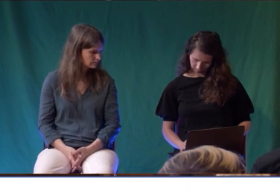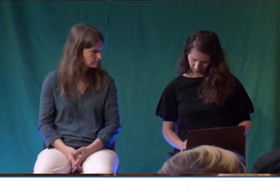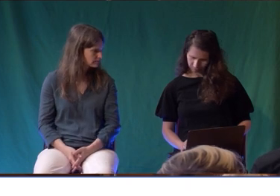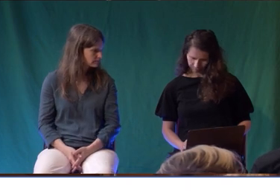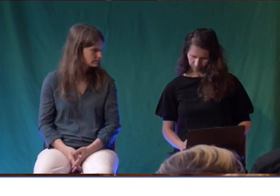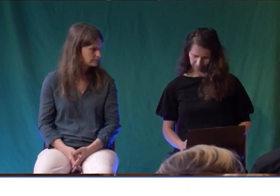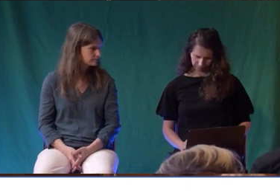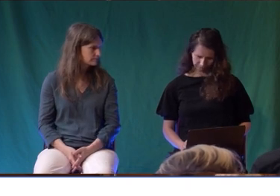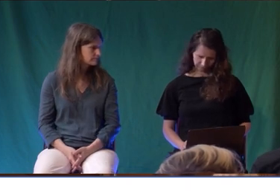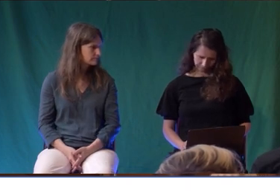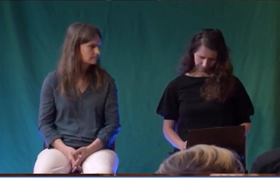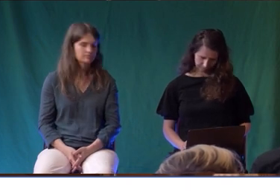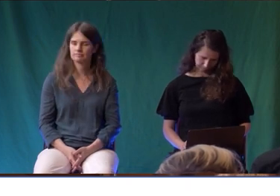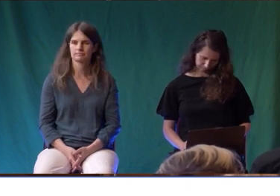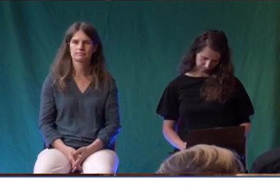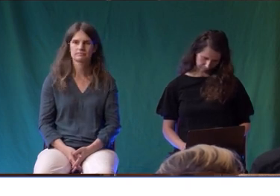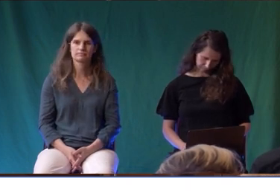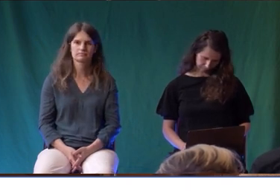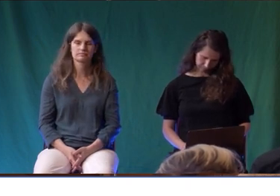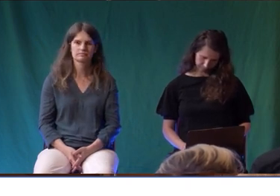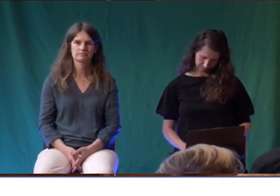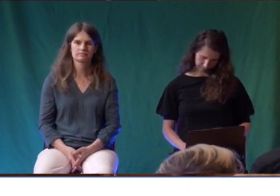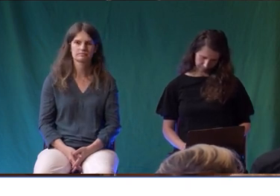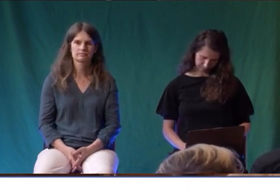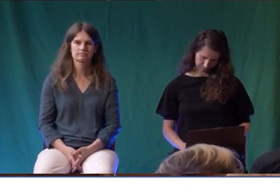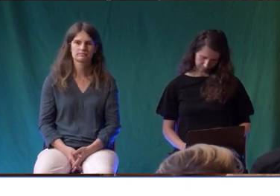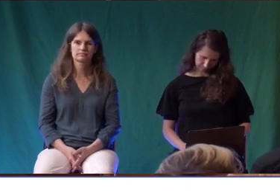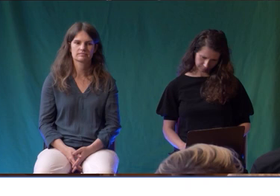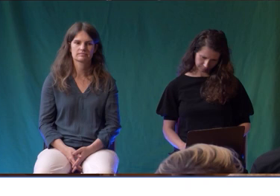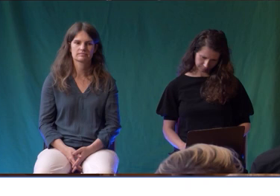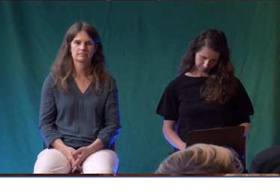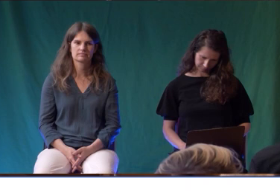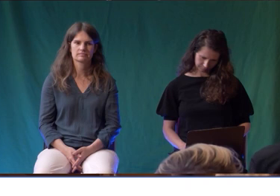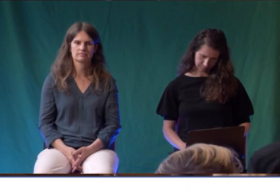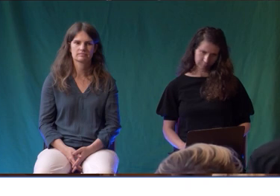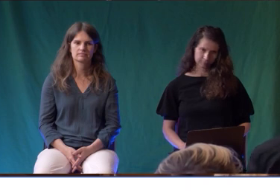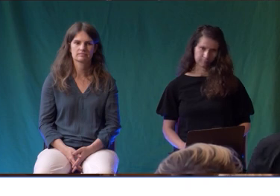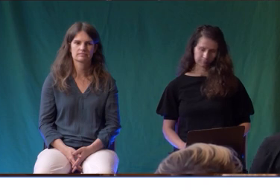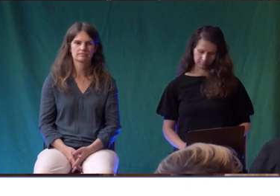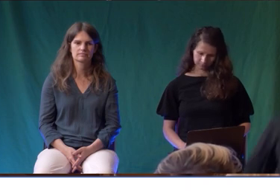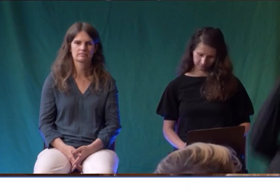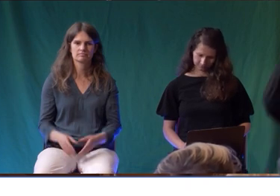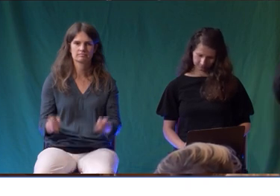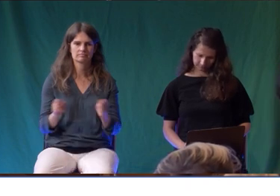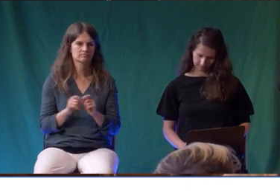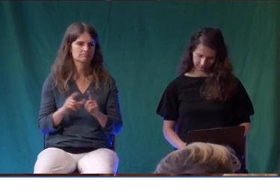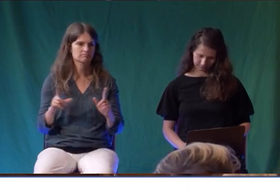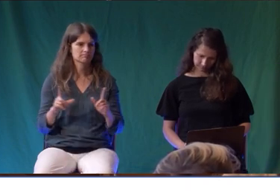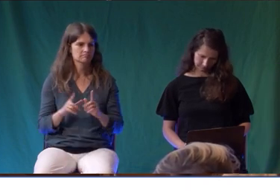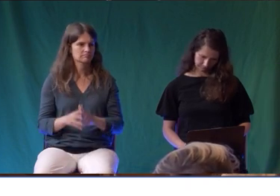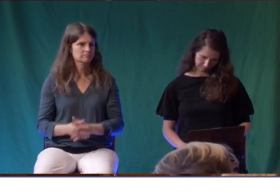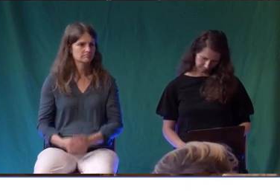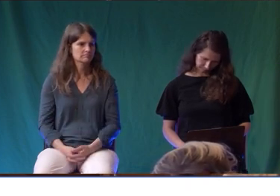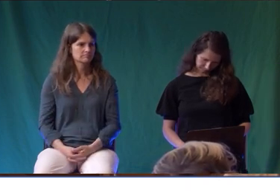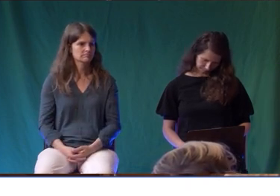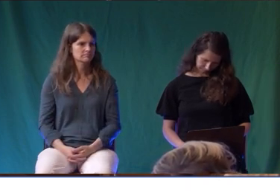genau so sieht das nee das war jetzt falsch wie kriege ich jetzt groß mit ganz groß